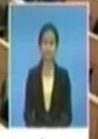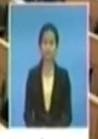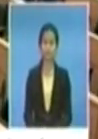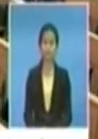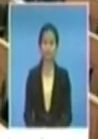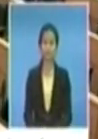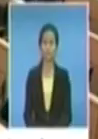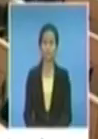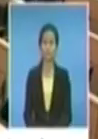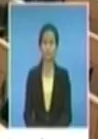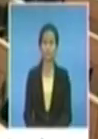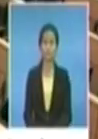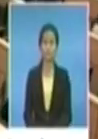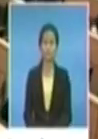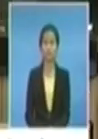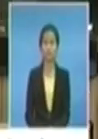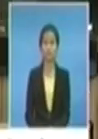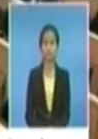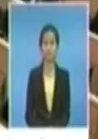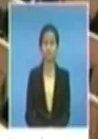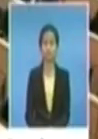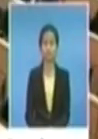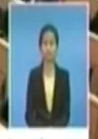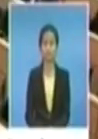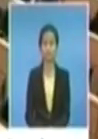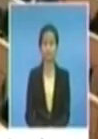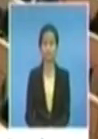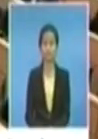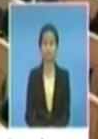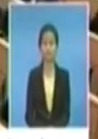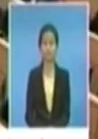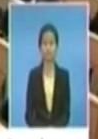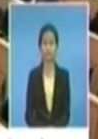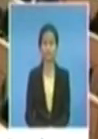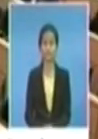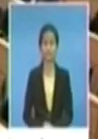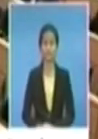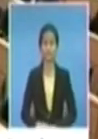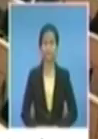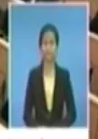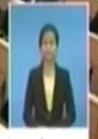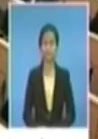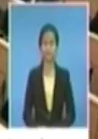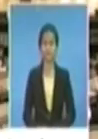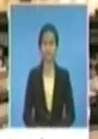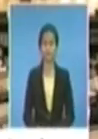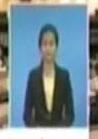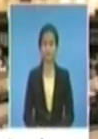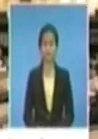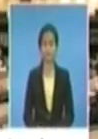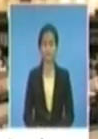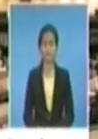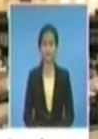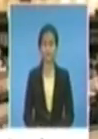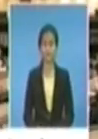ตเลือกนายกรัฐมนตรีแต่ว่าภายหลังการอภิปรายและแสดงความเห็นของสมาชิกที่ประชุมมีมติเห็นชอบให้เสนอคำ